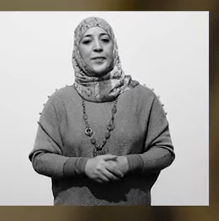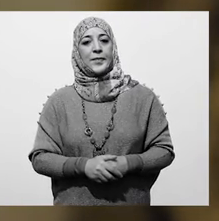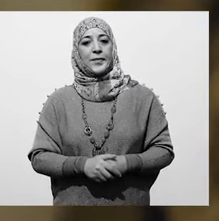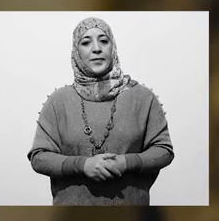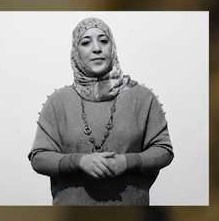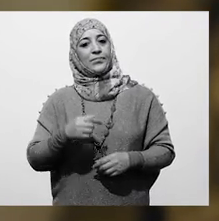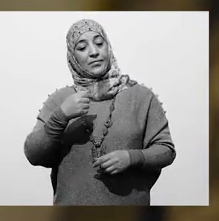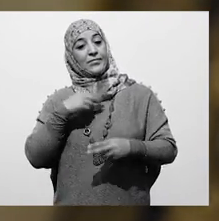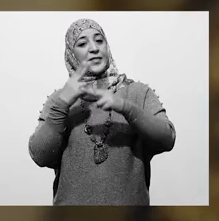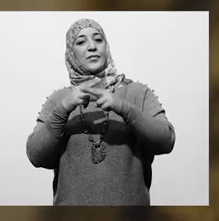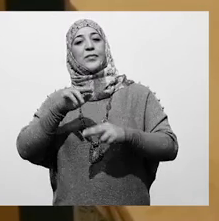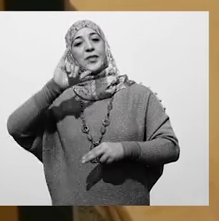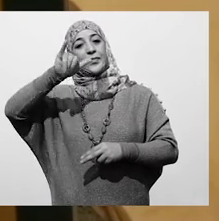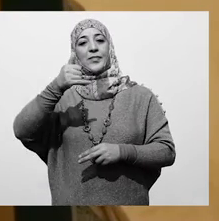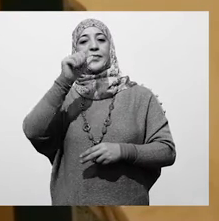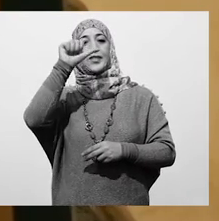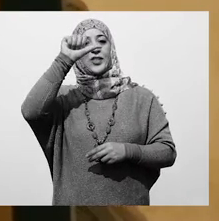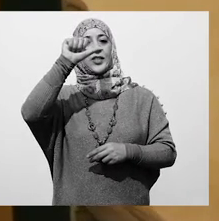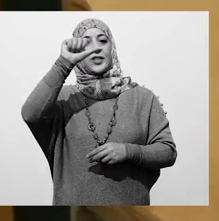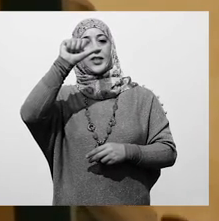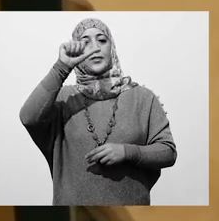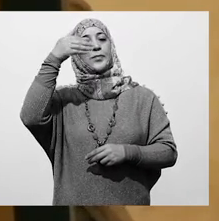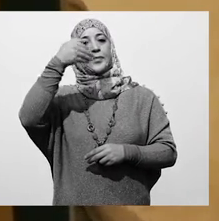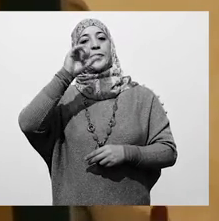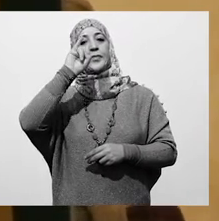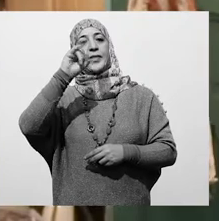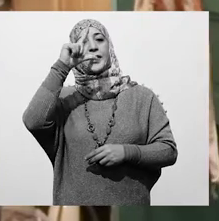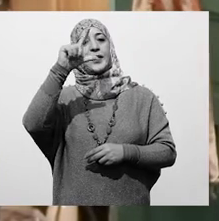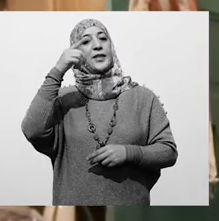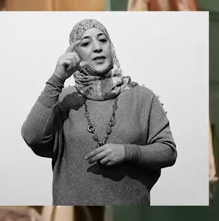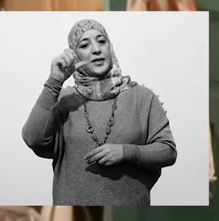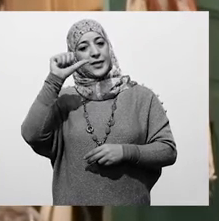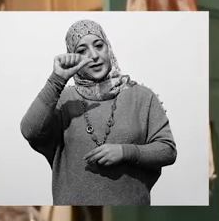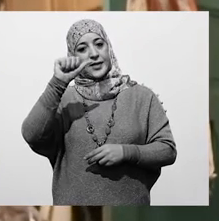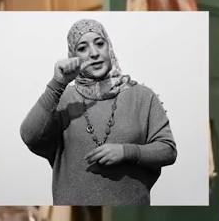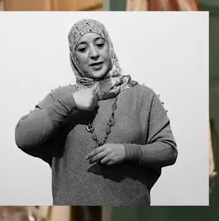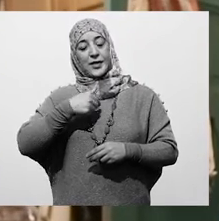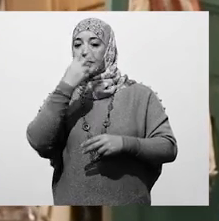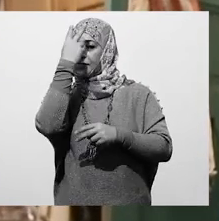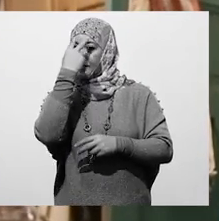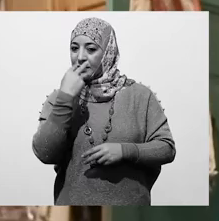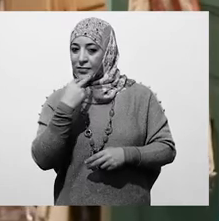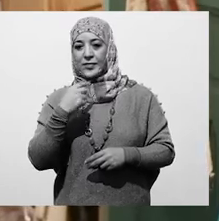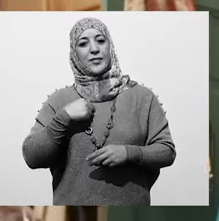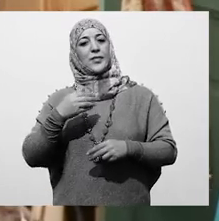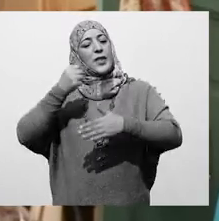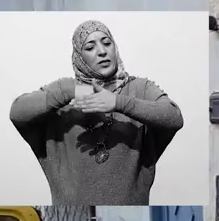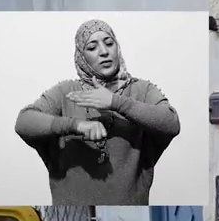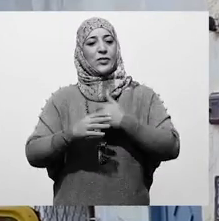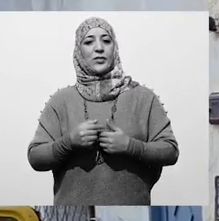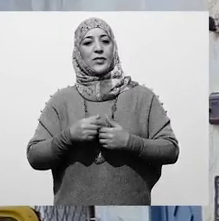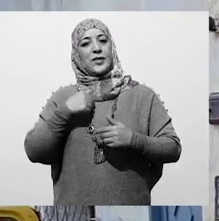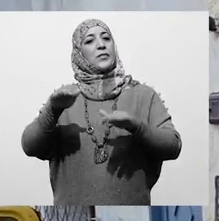jamila le cas d'une personne handicapée de naissance une longue voyante qui a tout de même